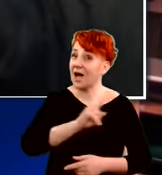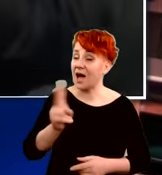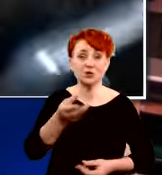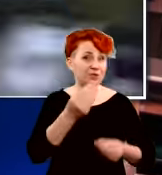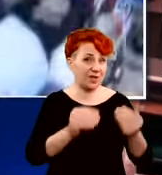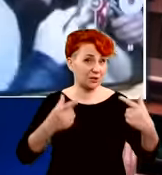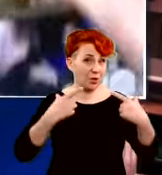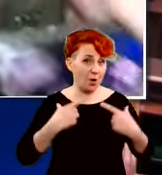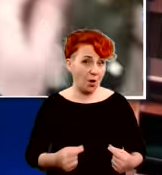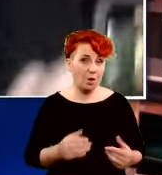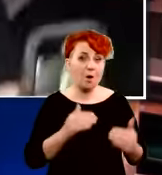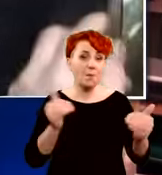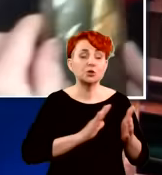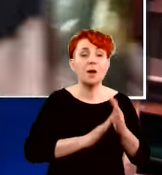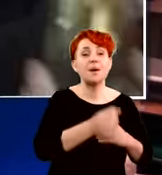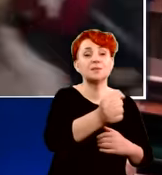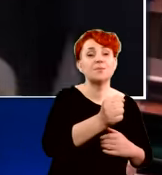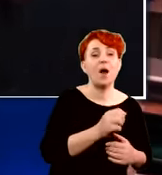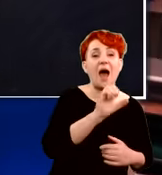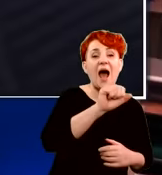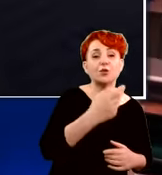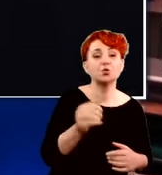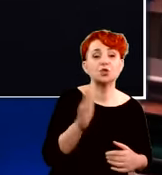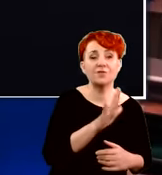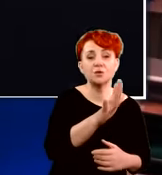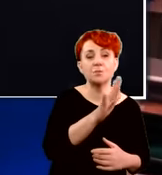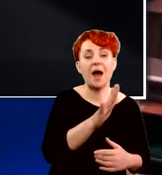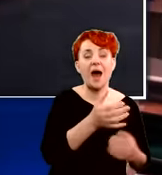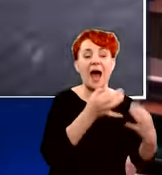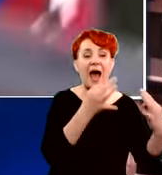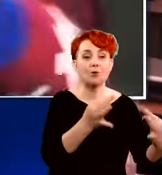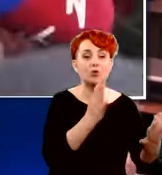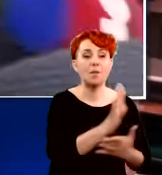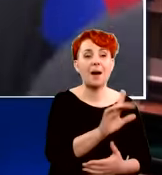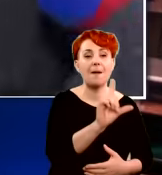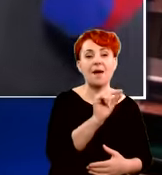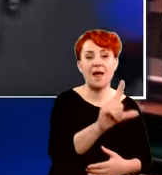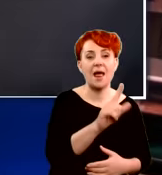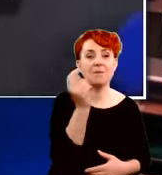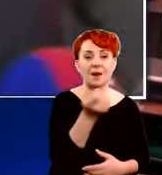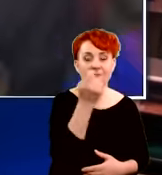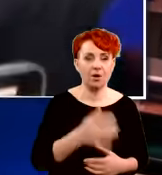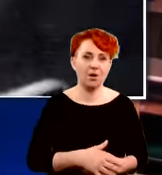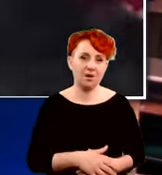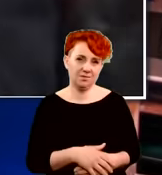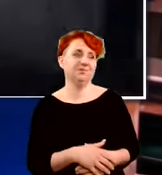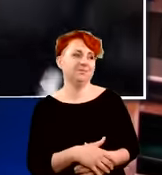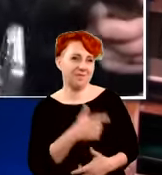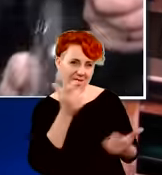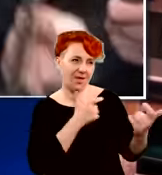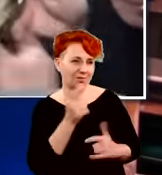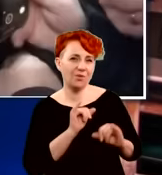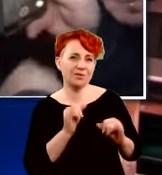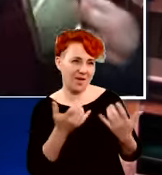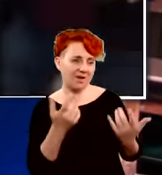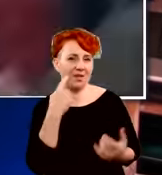bez posła Andruszkiewicza, no posiada samochód i prawo jazdy. Jak, kiedy kupujemy samochód... Pani proszę, niech pan nie ośmiesza, bo śmieszny w tym momencie jest po prostu. Mamy